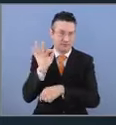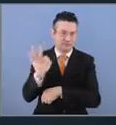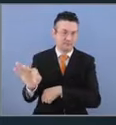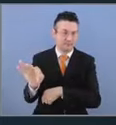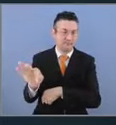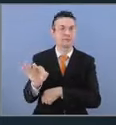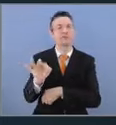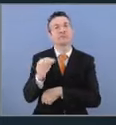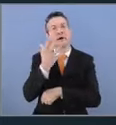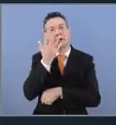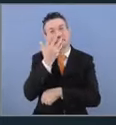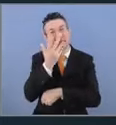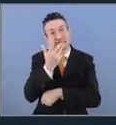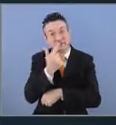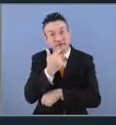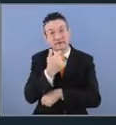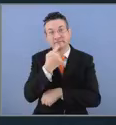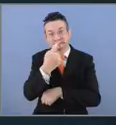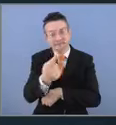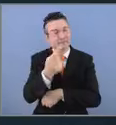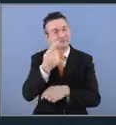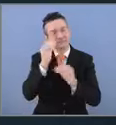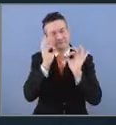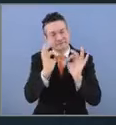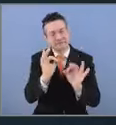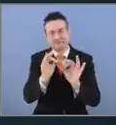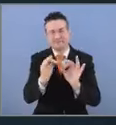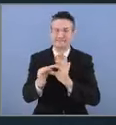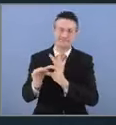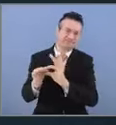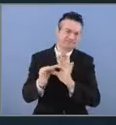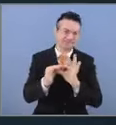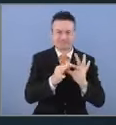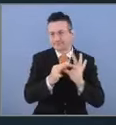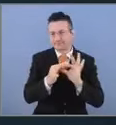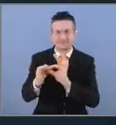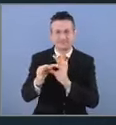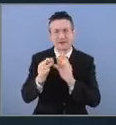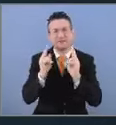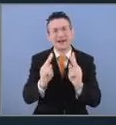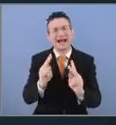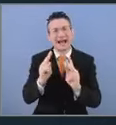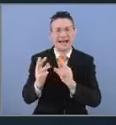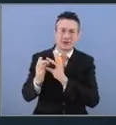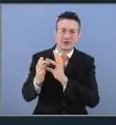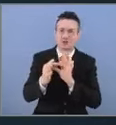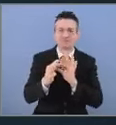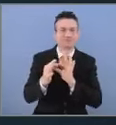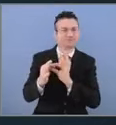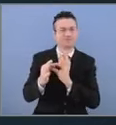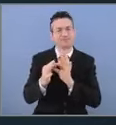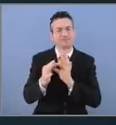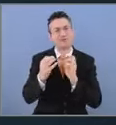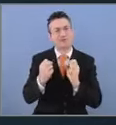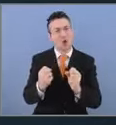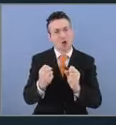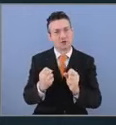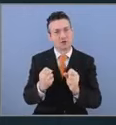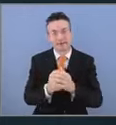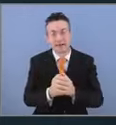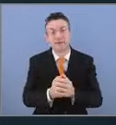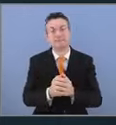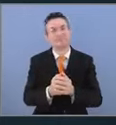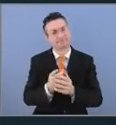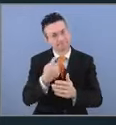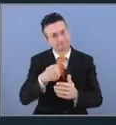sottolineare in piena sinergia, lavorando veramente, veramente in piena sinergia, siamo riusciti ad